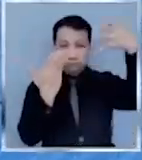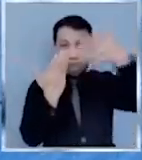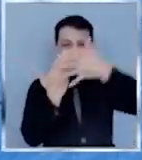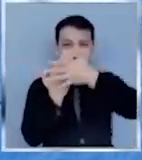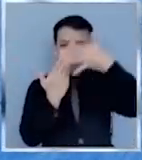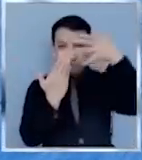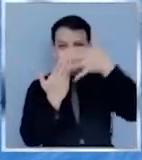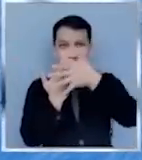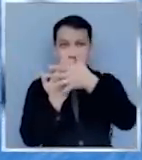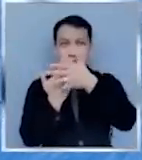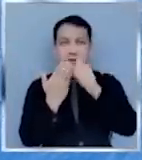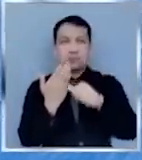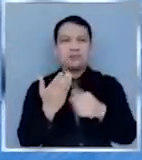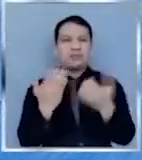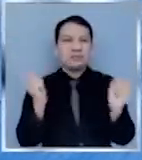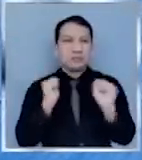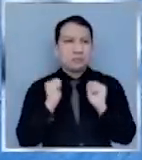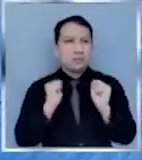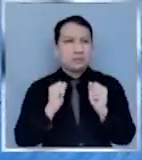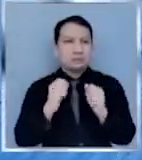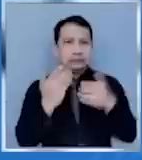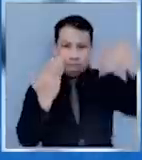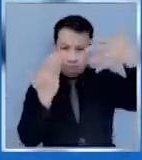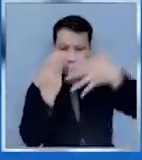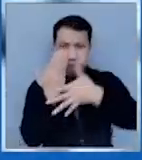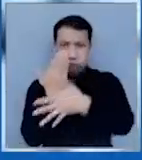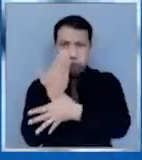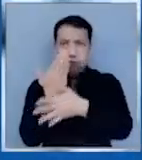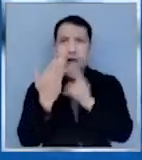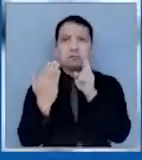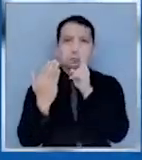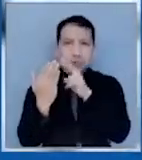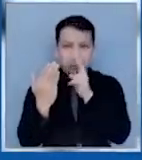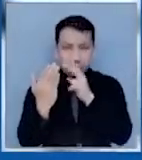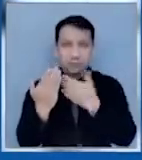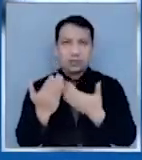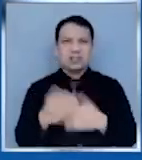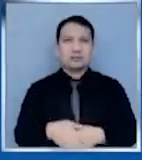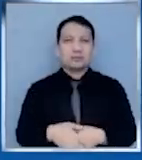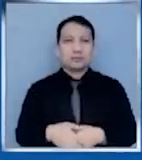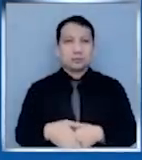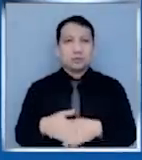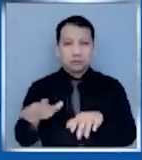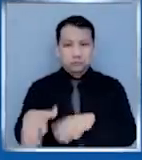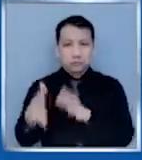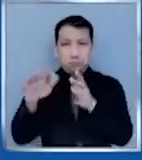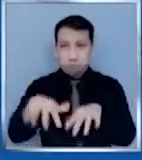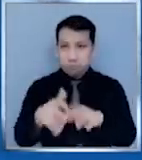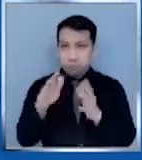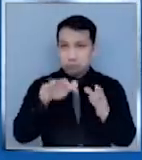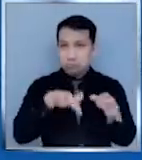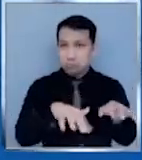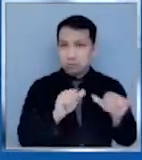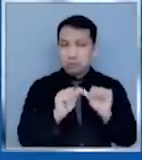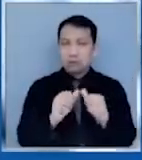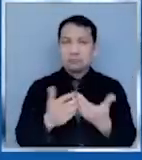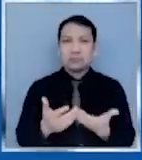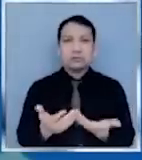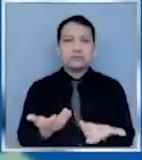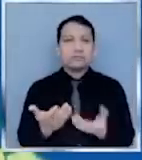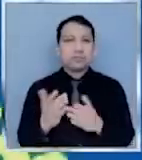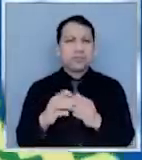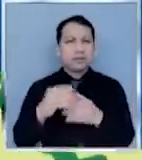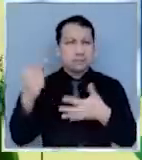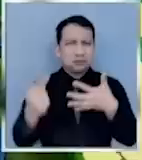na umaabot ngayon hanggang Visayas. Dahil dyan, magiging maalon pa rin sa ilang baybayin ng bansa. Base naman sa datos ng